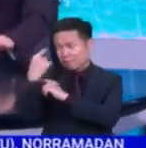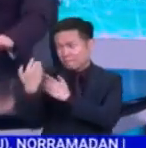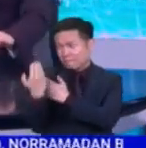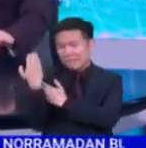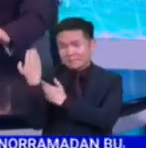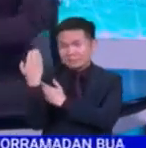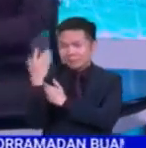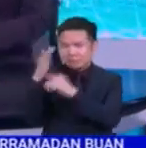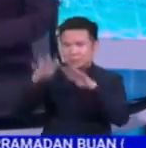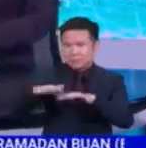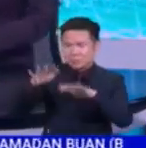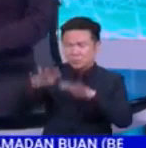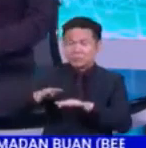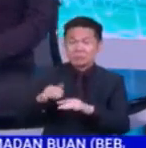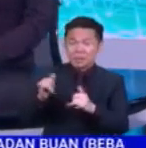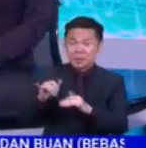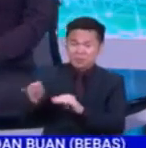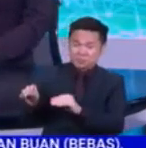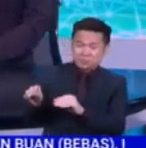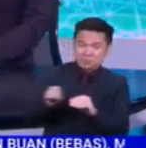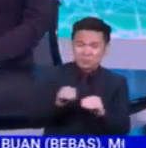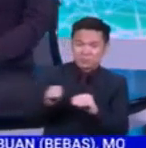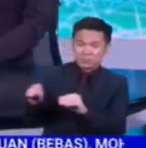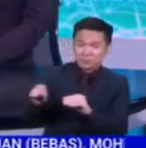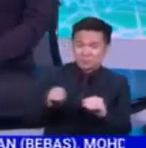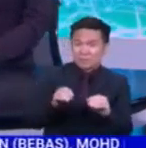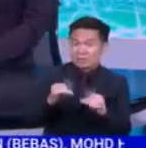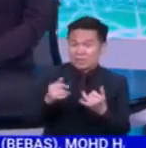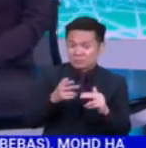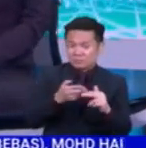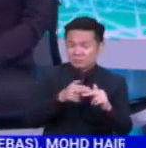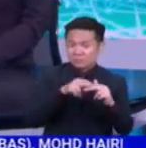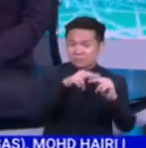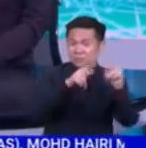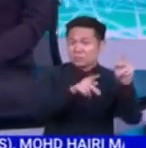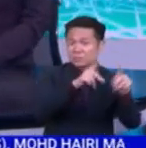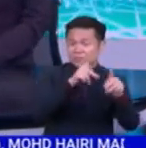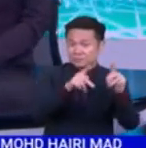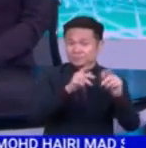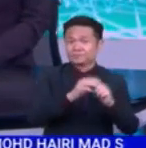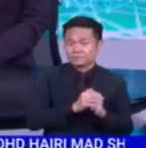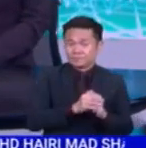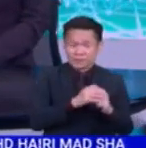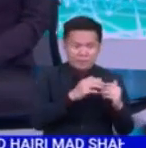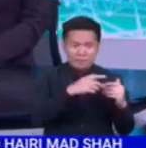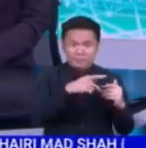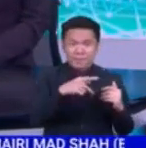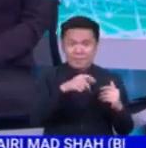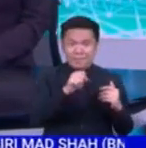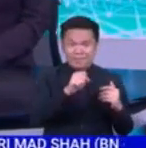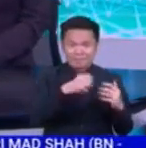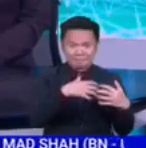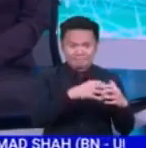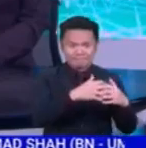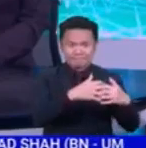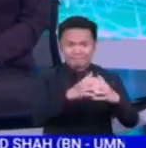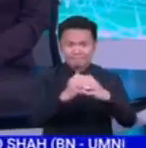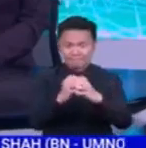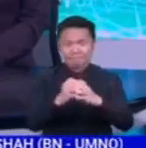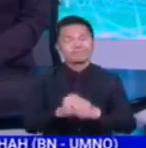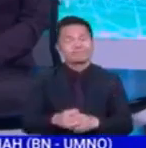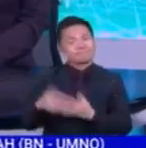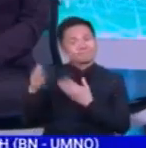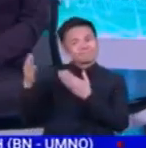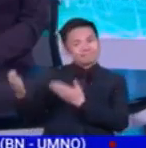tadi. Jumlah penduduk terjejas banjir juga menunjukkan peningkatan dengan pertambahan pusat pemindahan sementara. Untuk